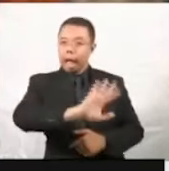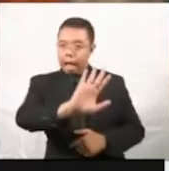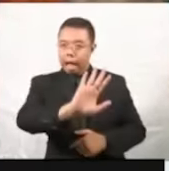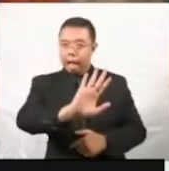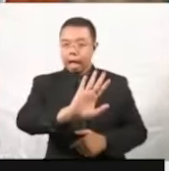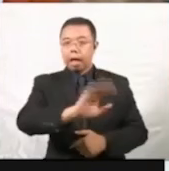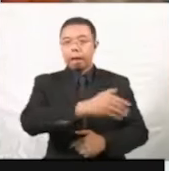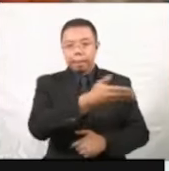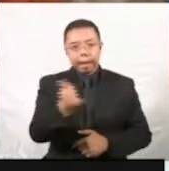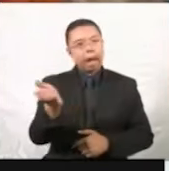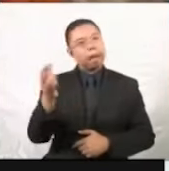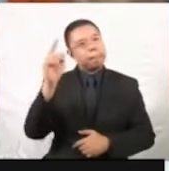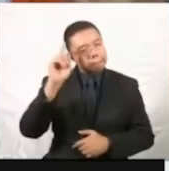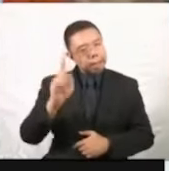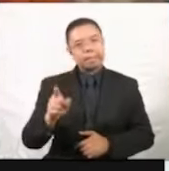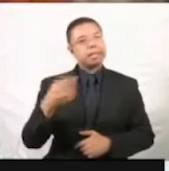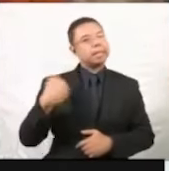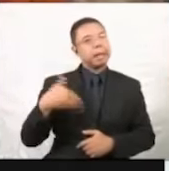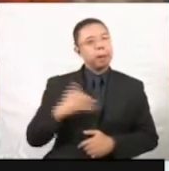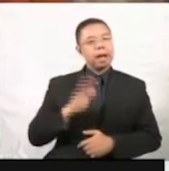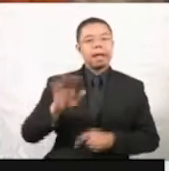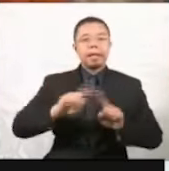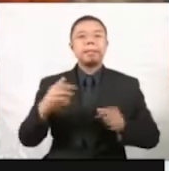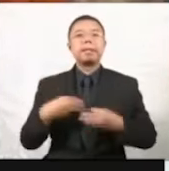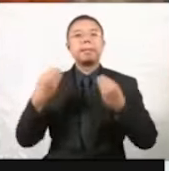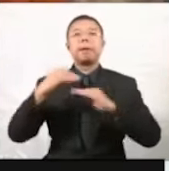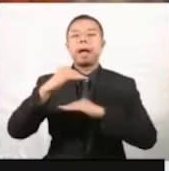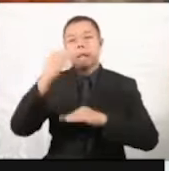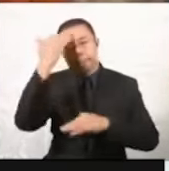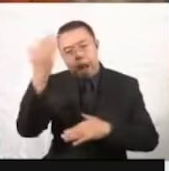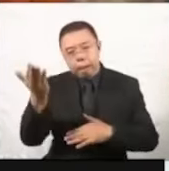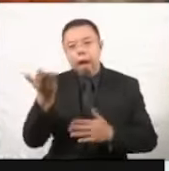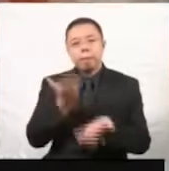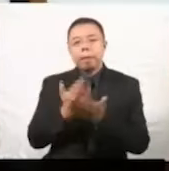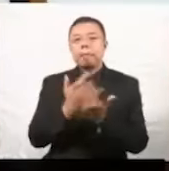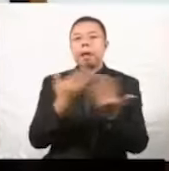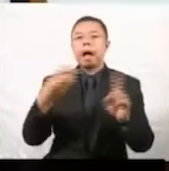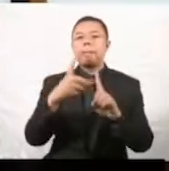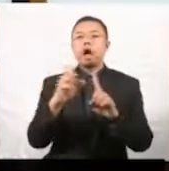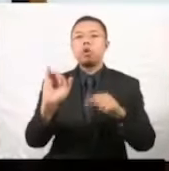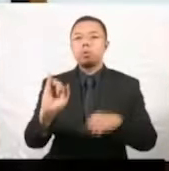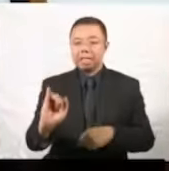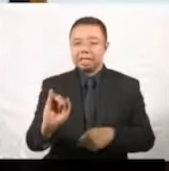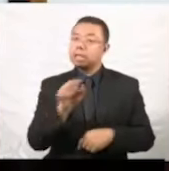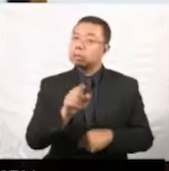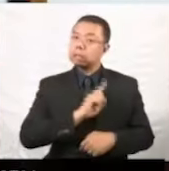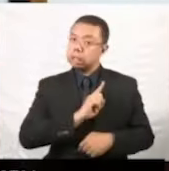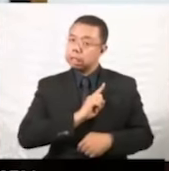enggak mungkin mereka berkunjung tapi memang saya membatasi karena apa permintaan masyarakat badwi itu